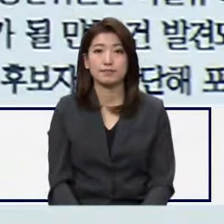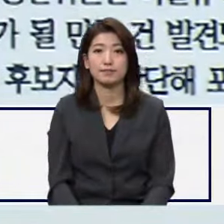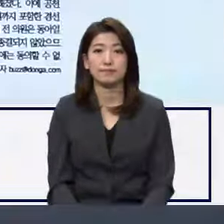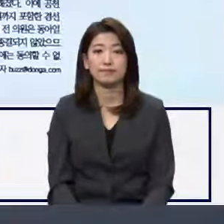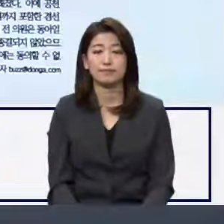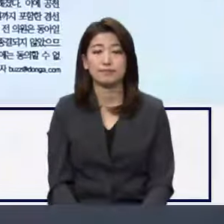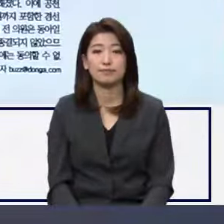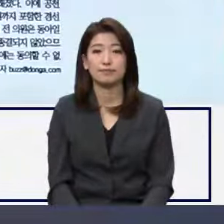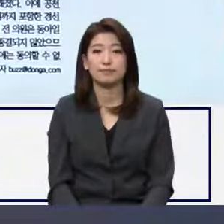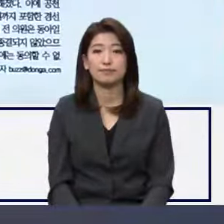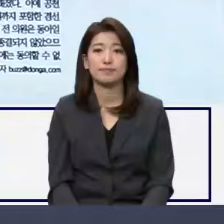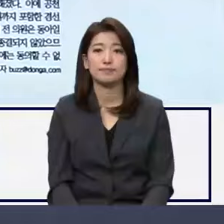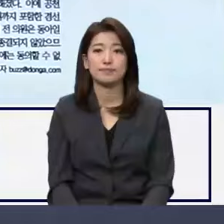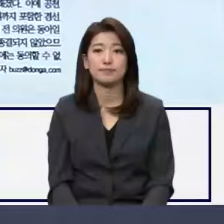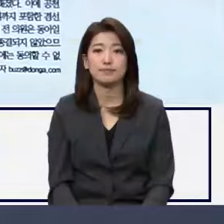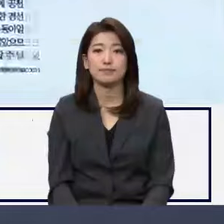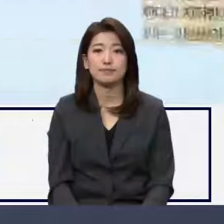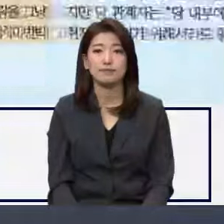다음 기사